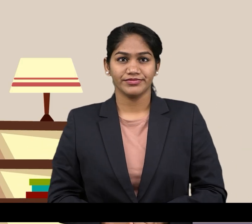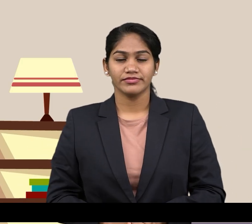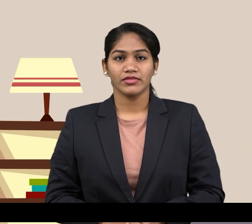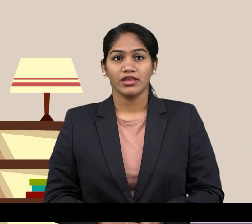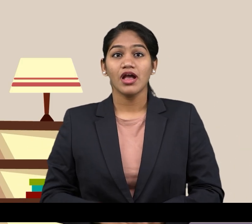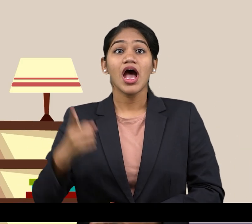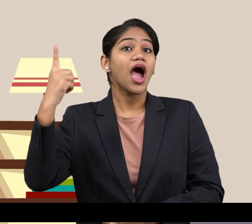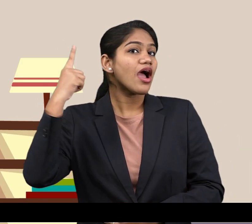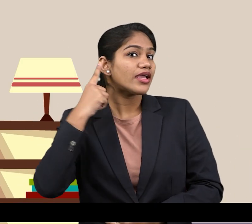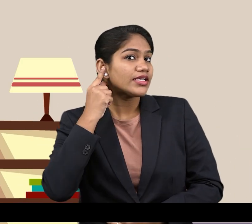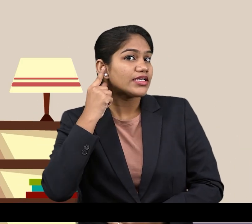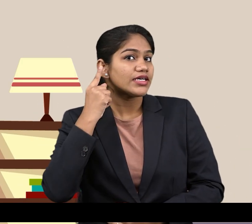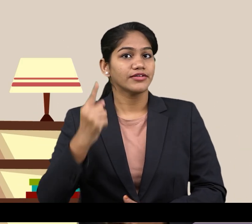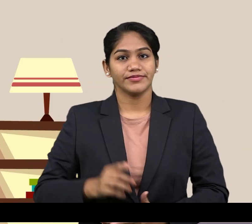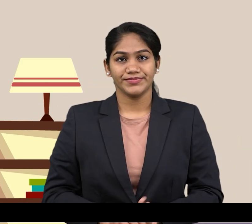कान,